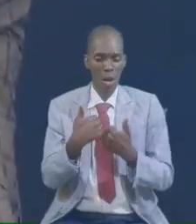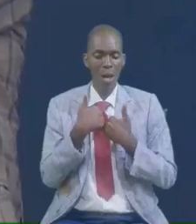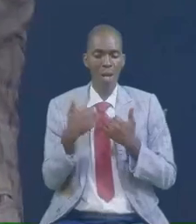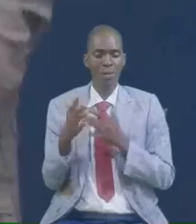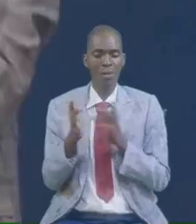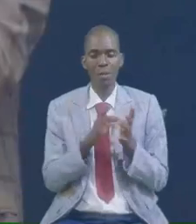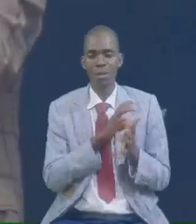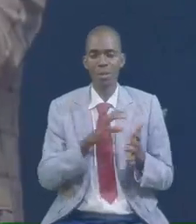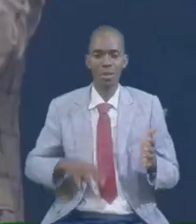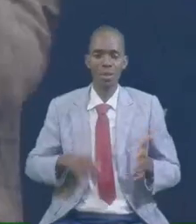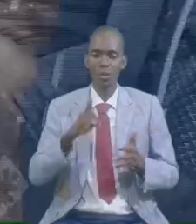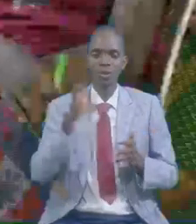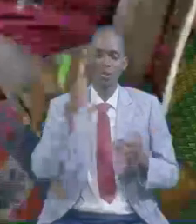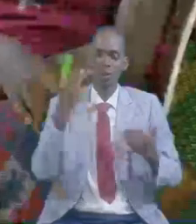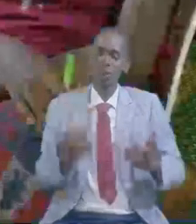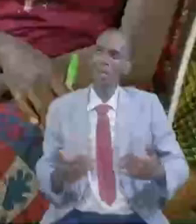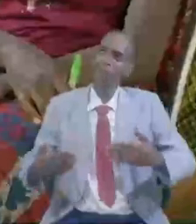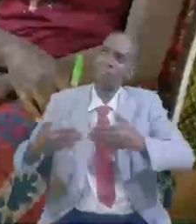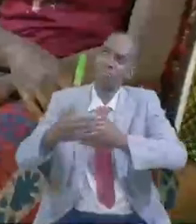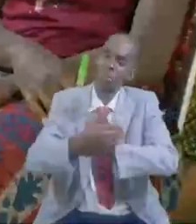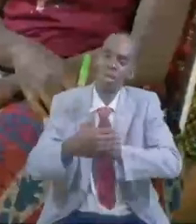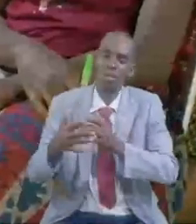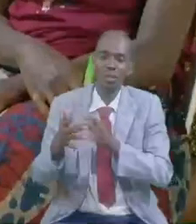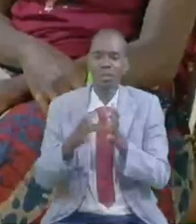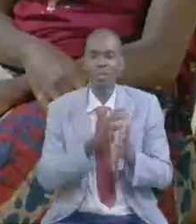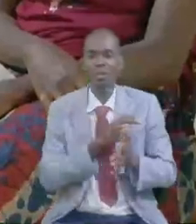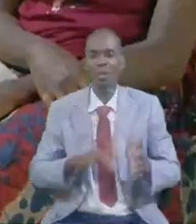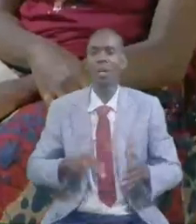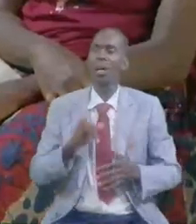tu l'embrasses. Je le veux.